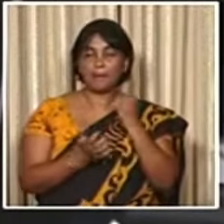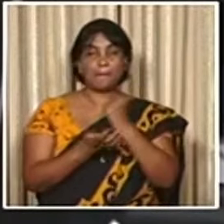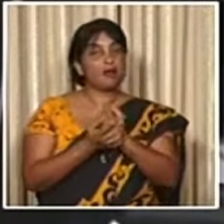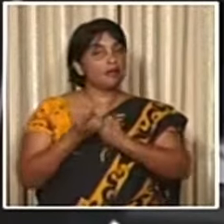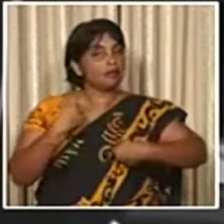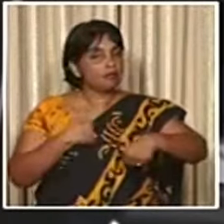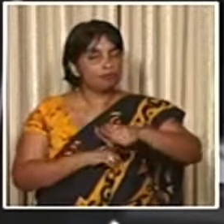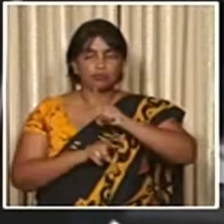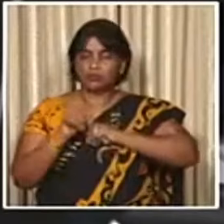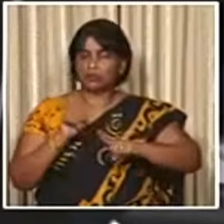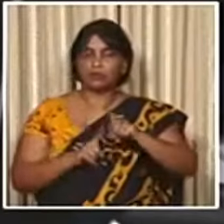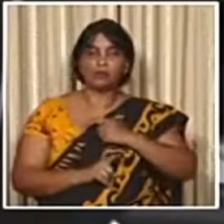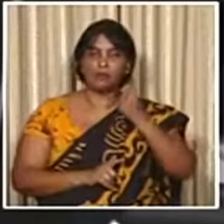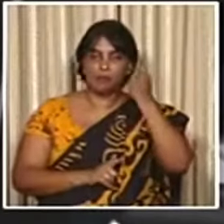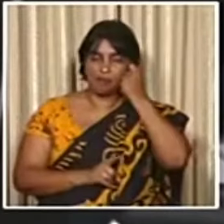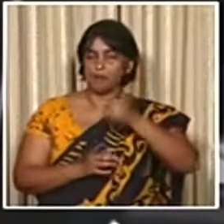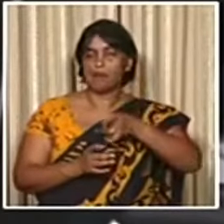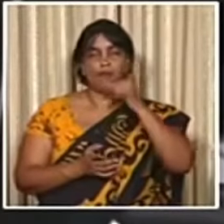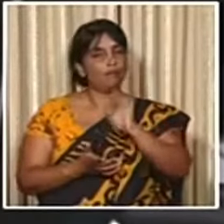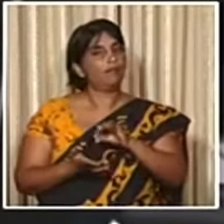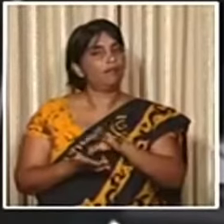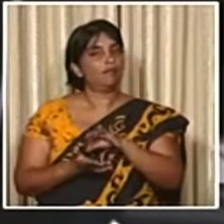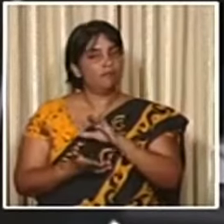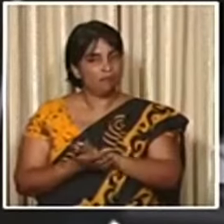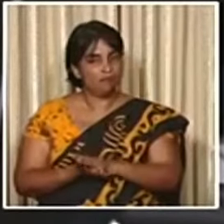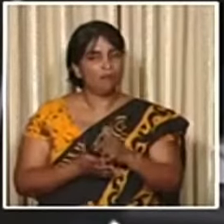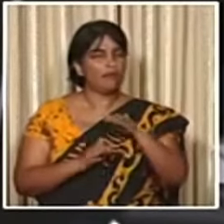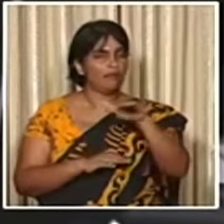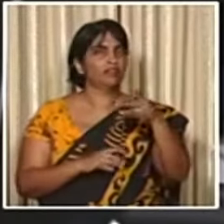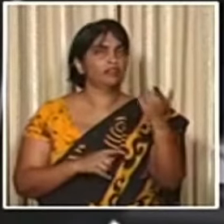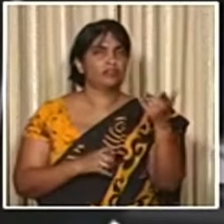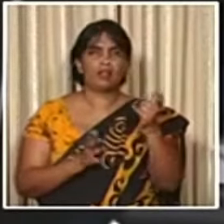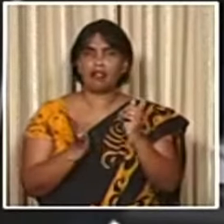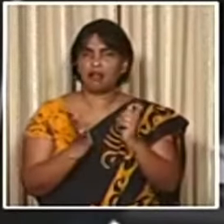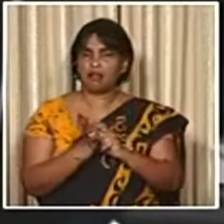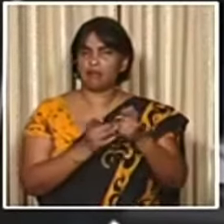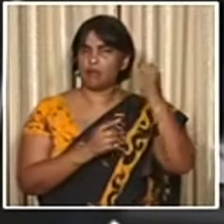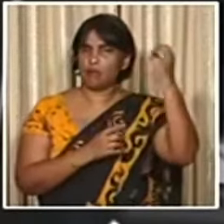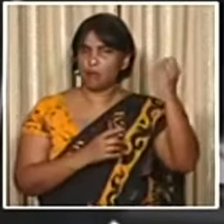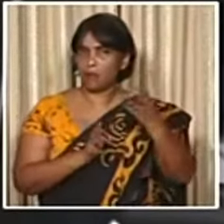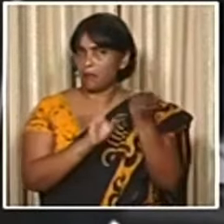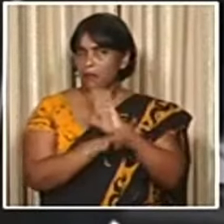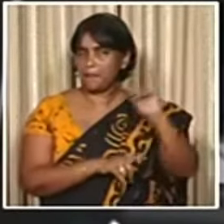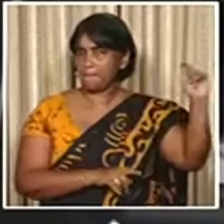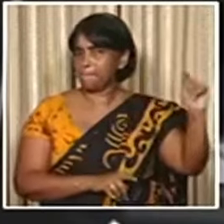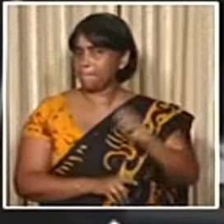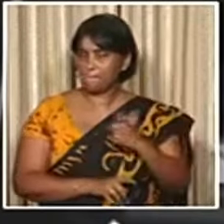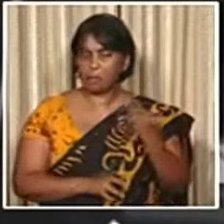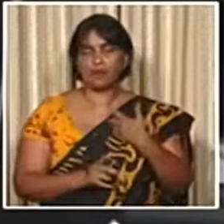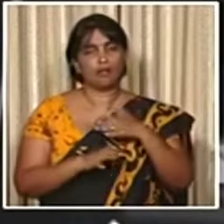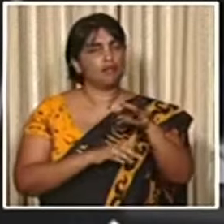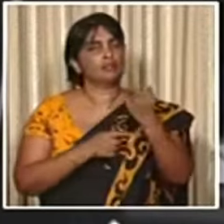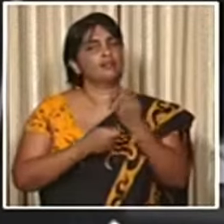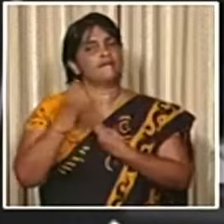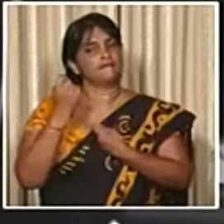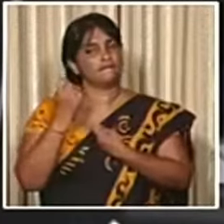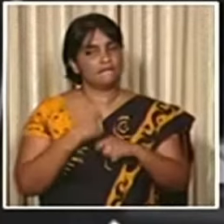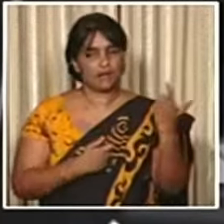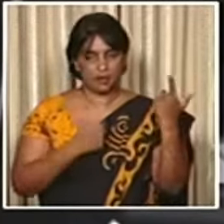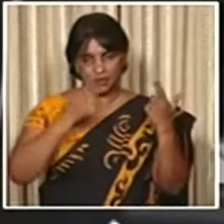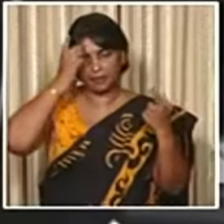තීන්දුවක් ගන්නවා යෝජනාවක් සම්මත කරන්න මේ දේපල මේ ණය ටික අවල් දවසට කලින් ගෙව්වේ නැත්තං අපි දේපල